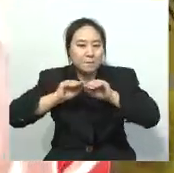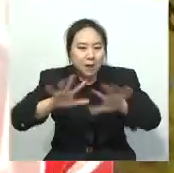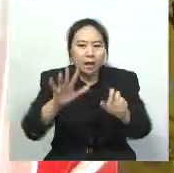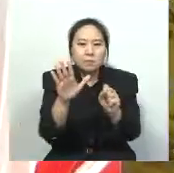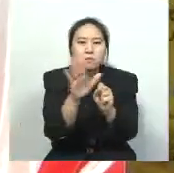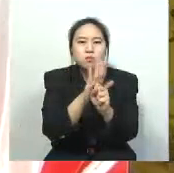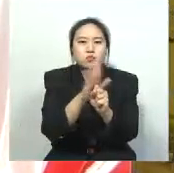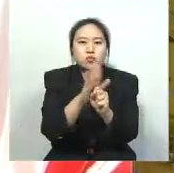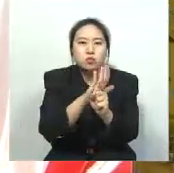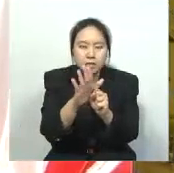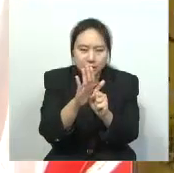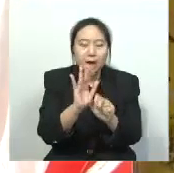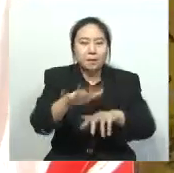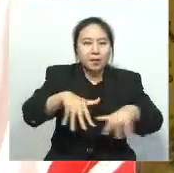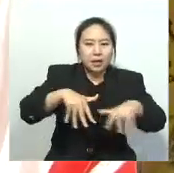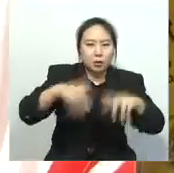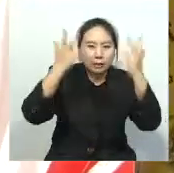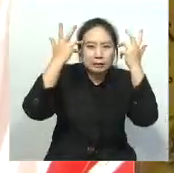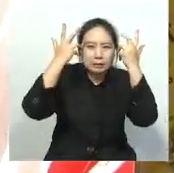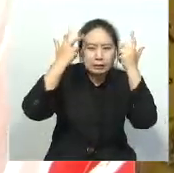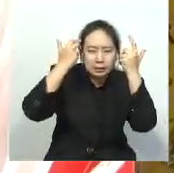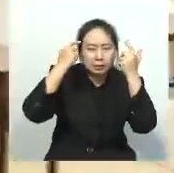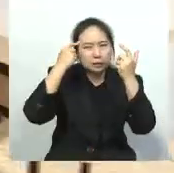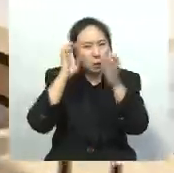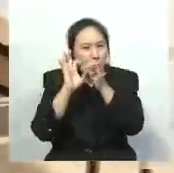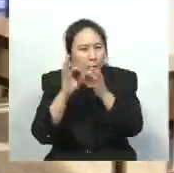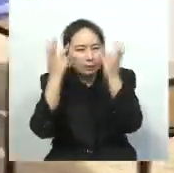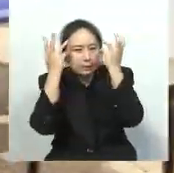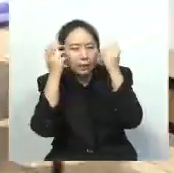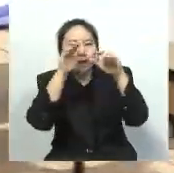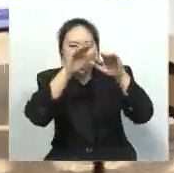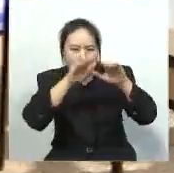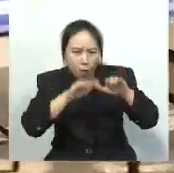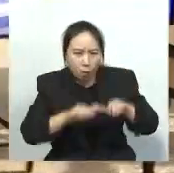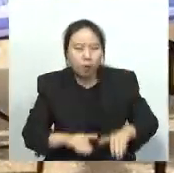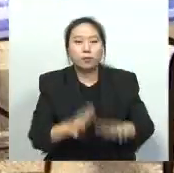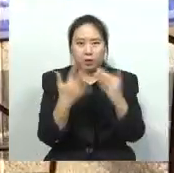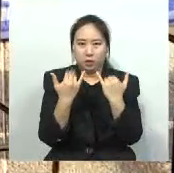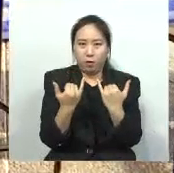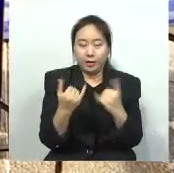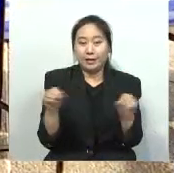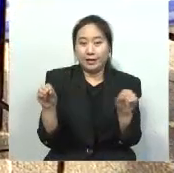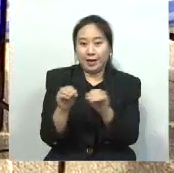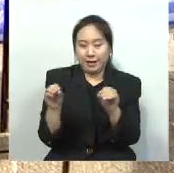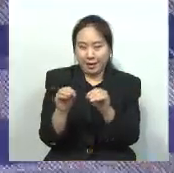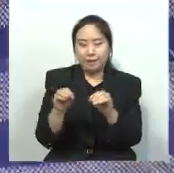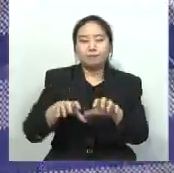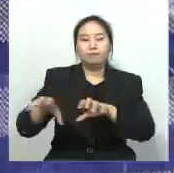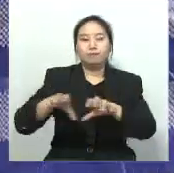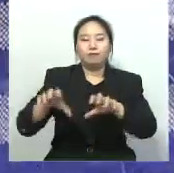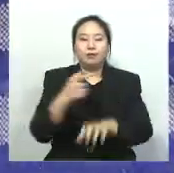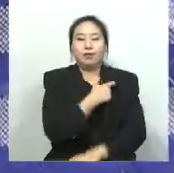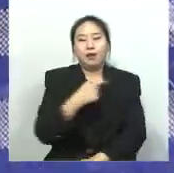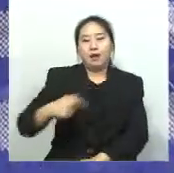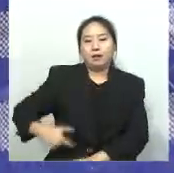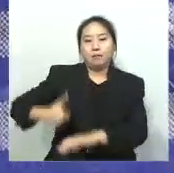ระดับที่เหมาะสมเพื่อลดความเครียดหรือความวิตกกังวลของประชาชนเนื่องจากขณะนี้ใกล้เข้าสู่พระราชพิธีบรมราช